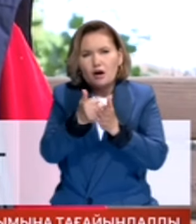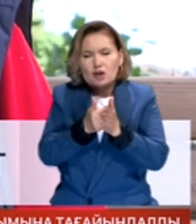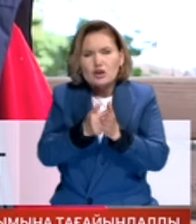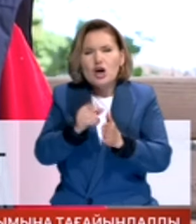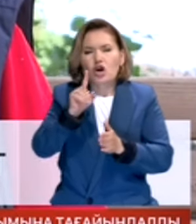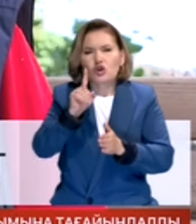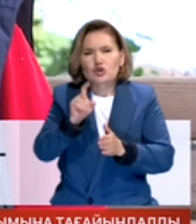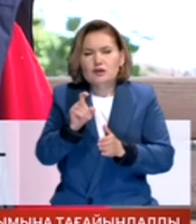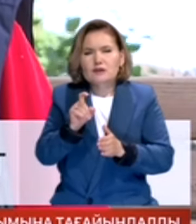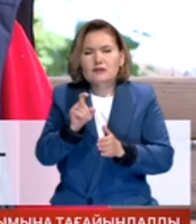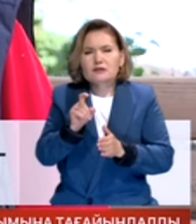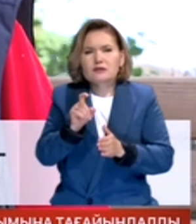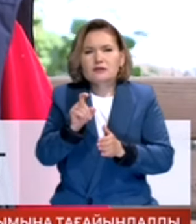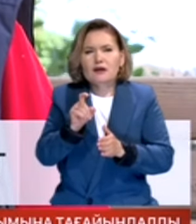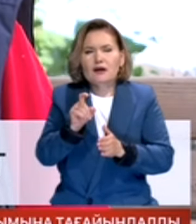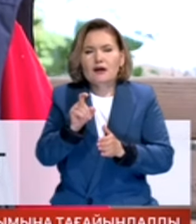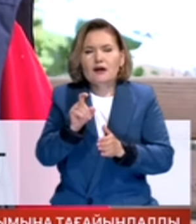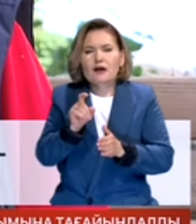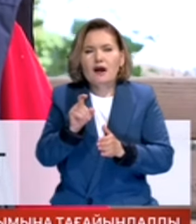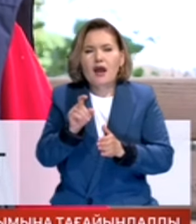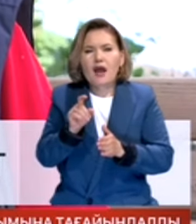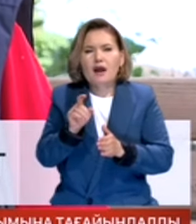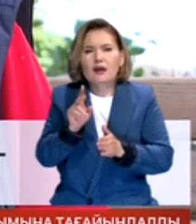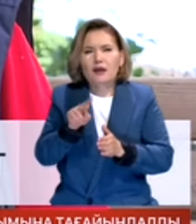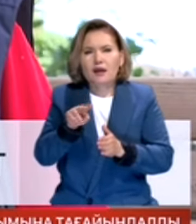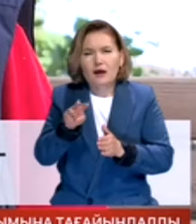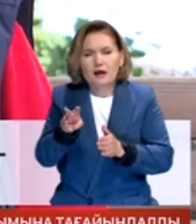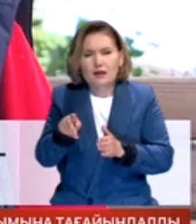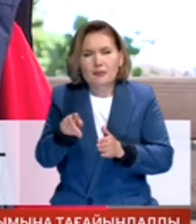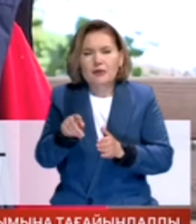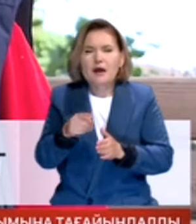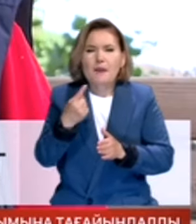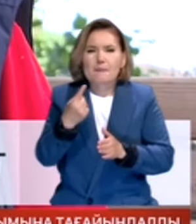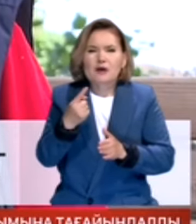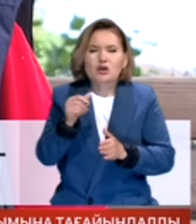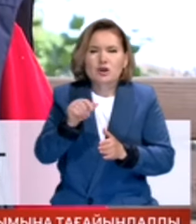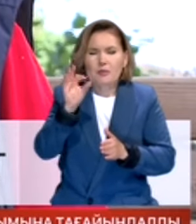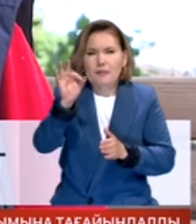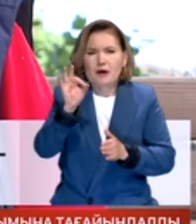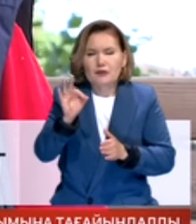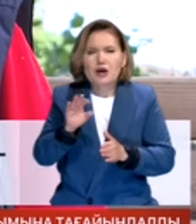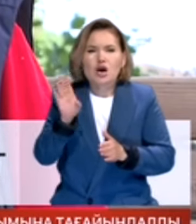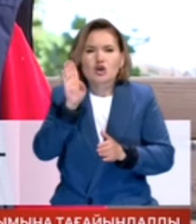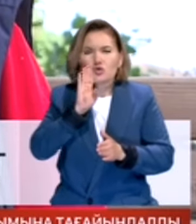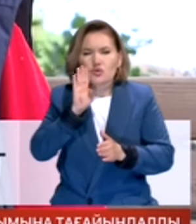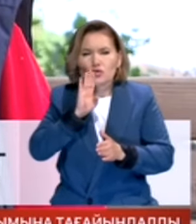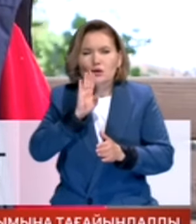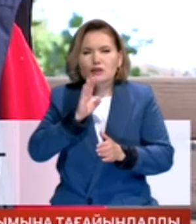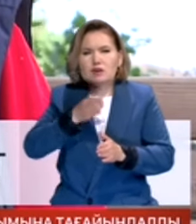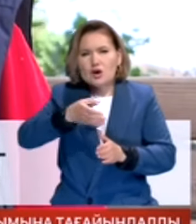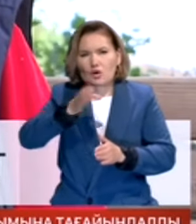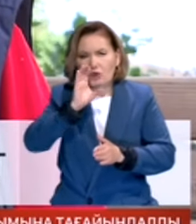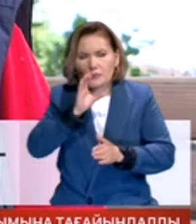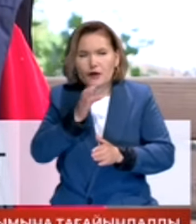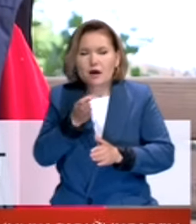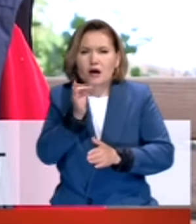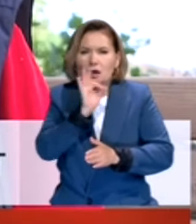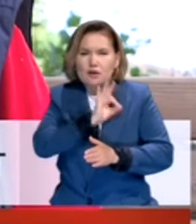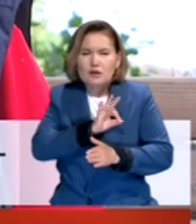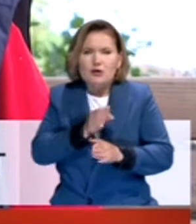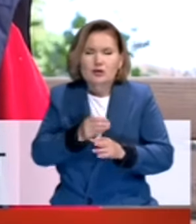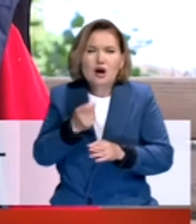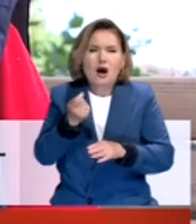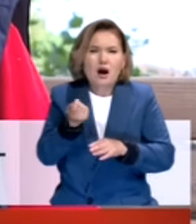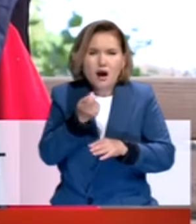текше километр. Соның шамамен 1-1.5% ғана біз ауыз суға, яғни тұрмыс қажетке қолданамыз. Өте аз,